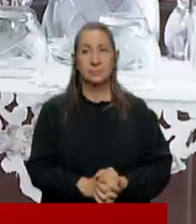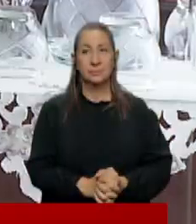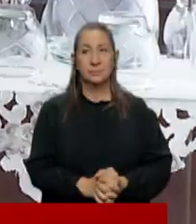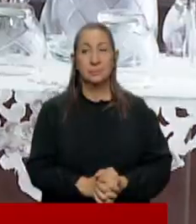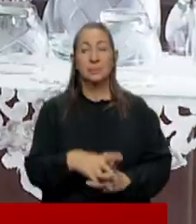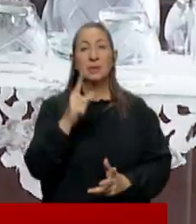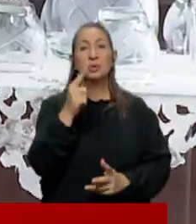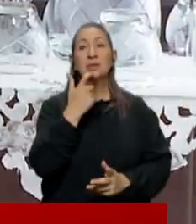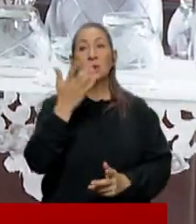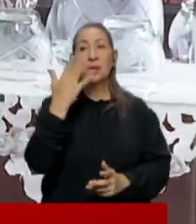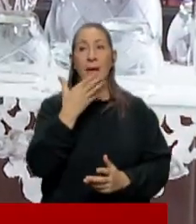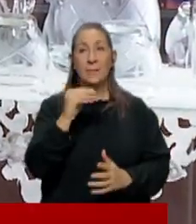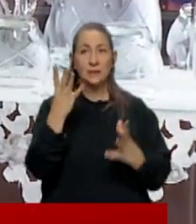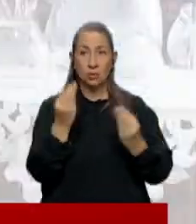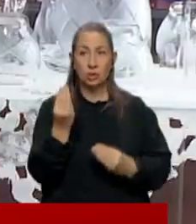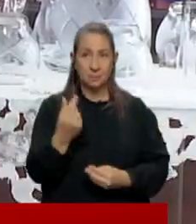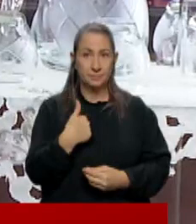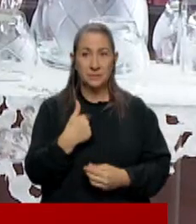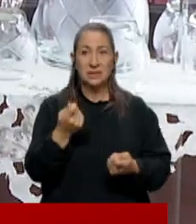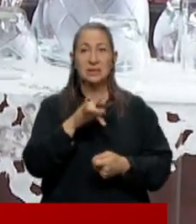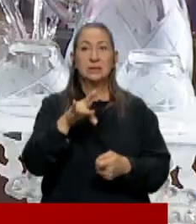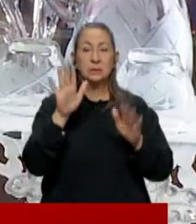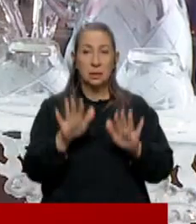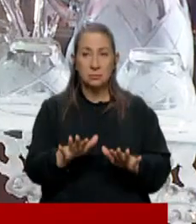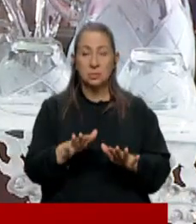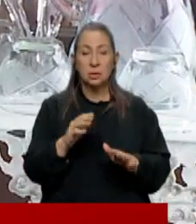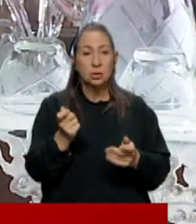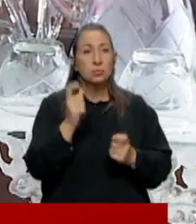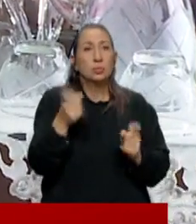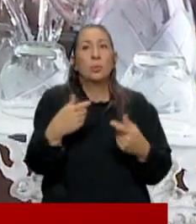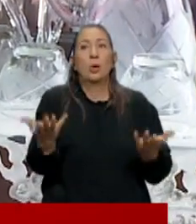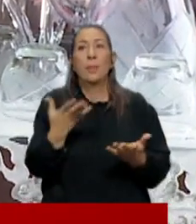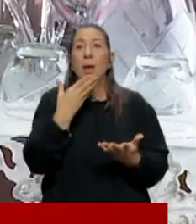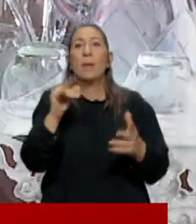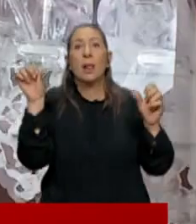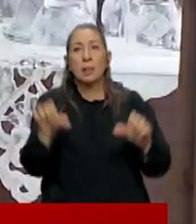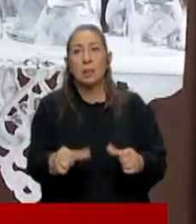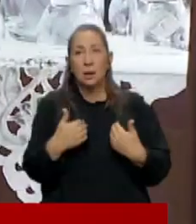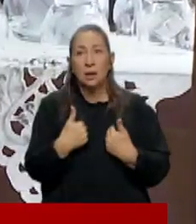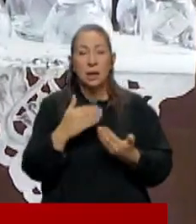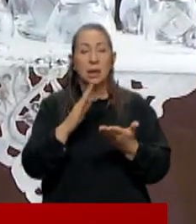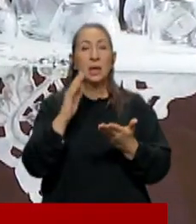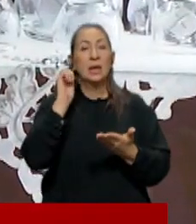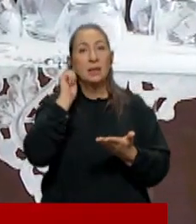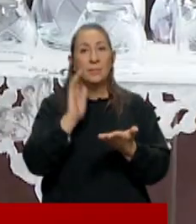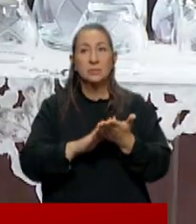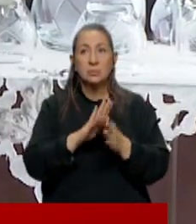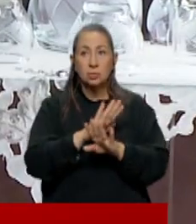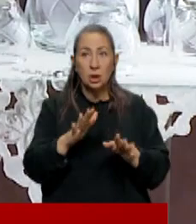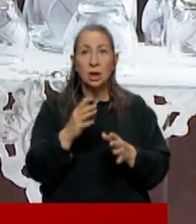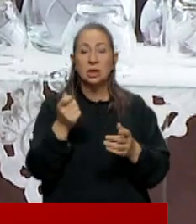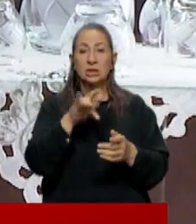Bir buçuk sene önce emekli olmuş olacaktım işsiz kaldık bir Ne iş bulabiliyoruz ne emekli olabiliyoruz kıdem tazminatı da bitiyor